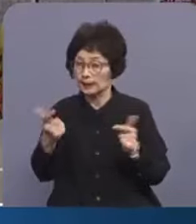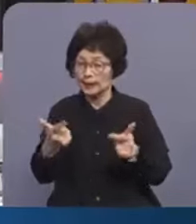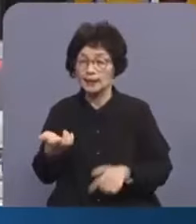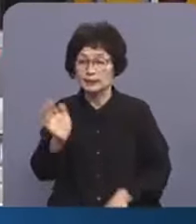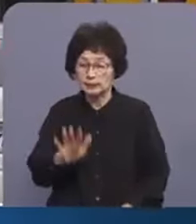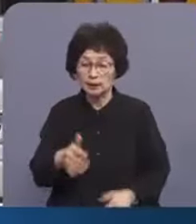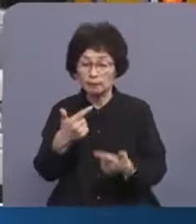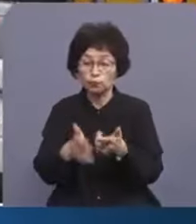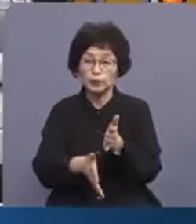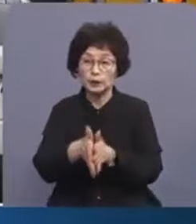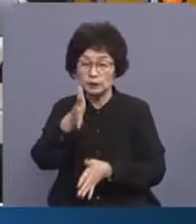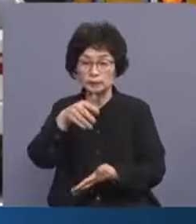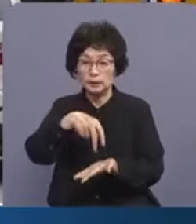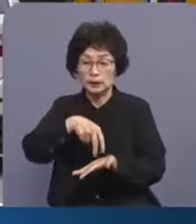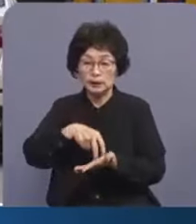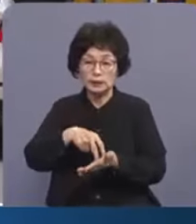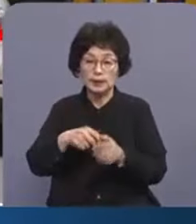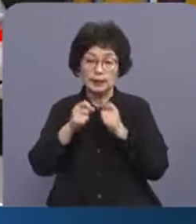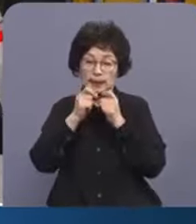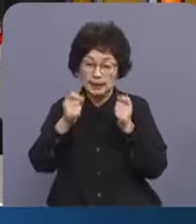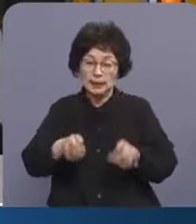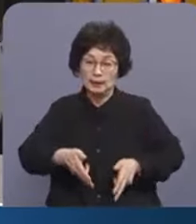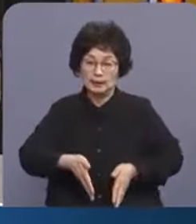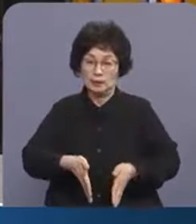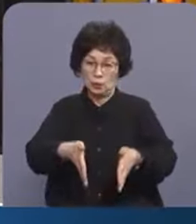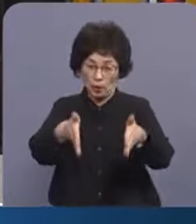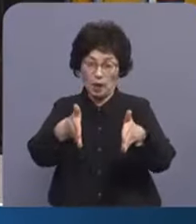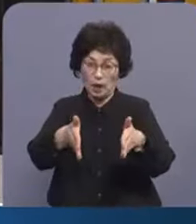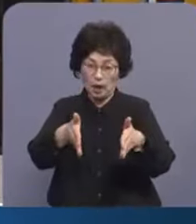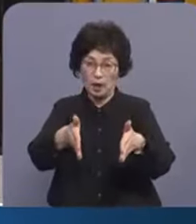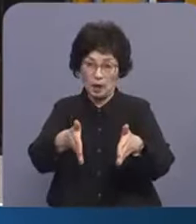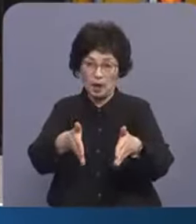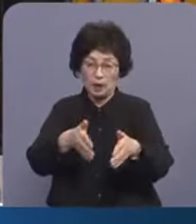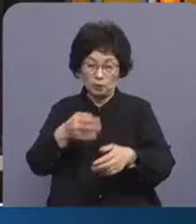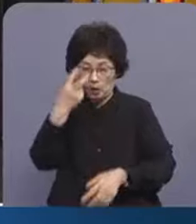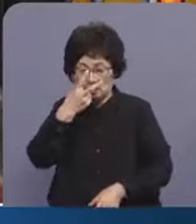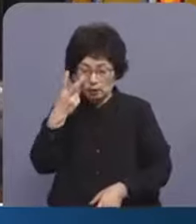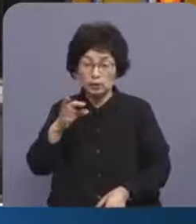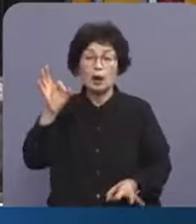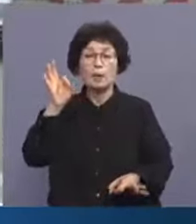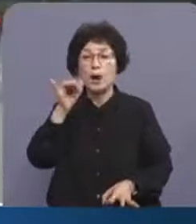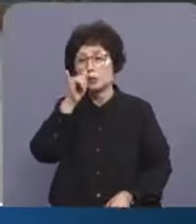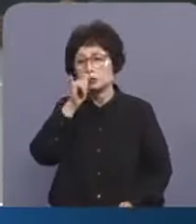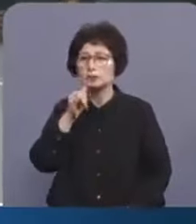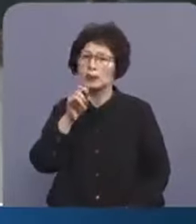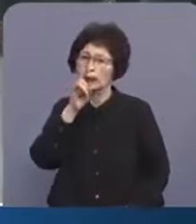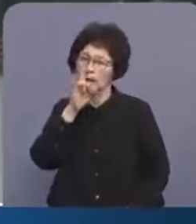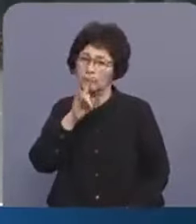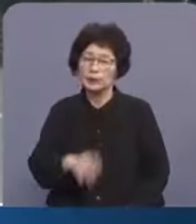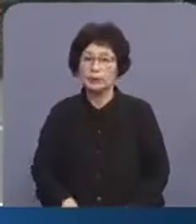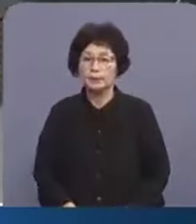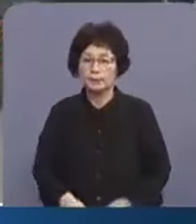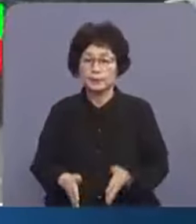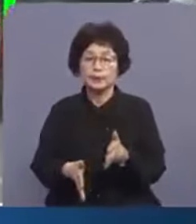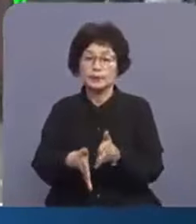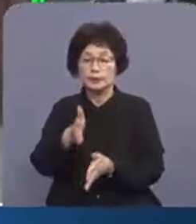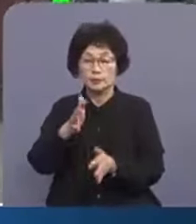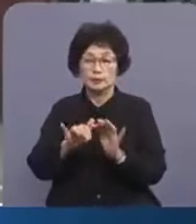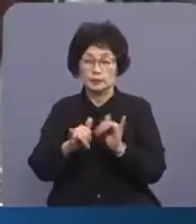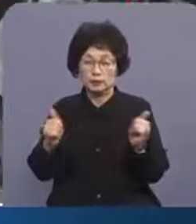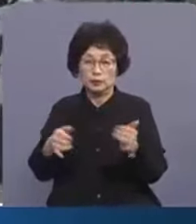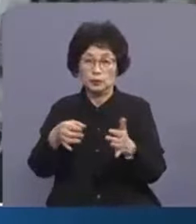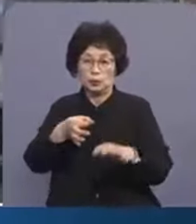부산시가 민자 도로 관리에 손을 놓고 있을 수 없겠죠 그렇죠 그렇죠 유로 도로가 만나 시민들이내는 통행료